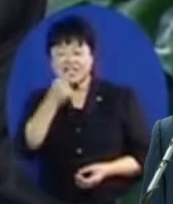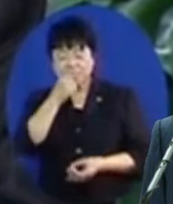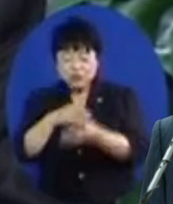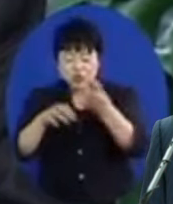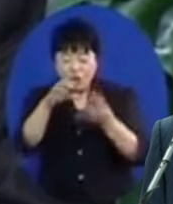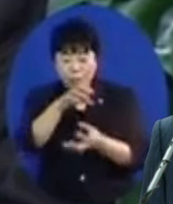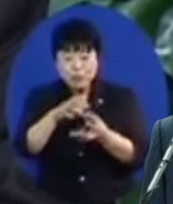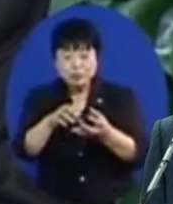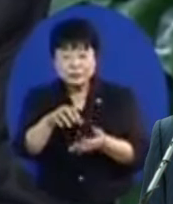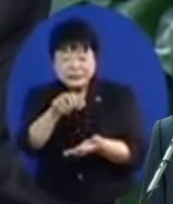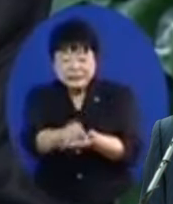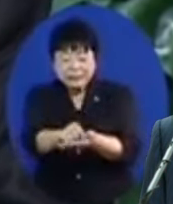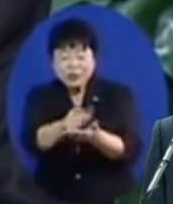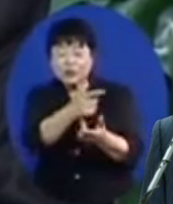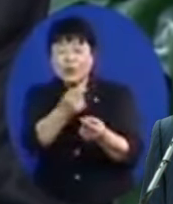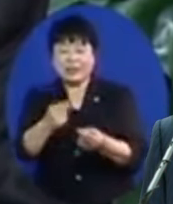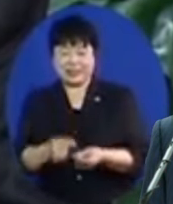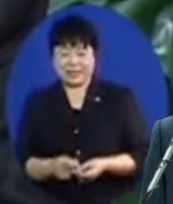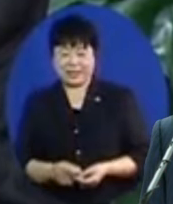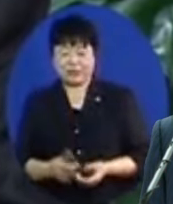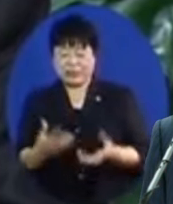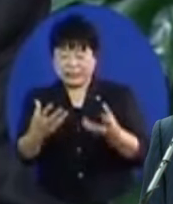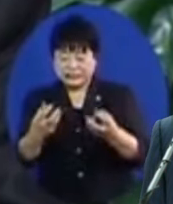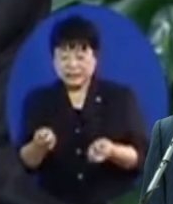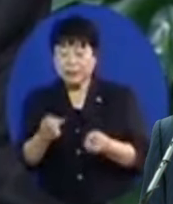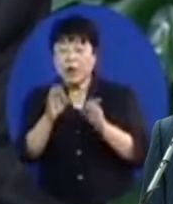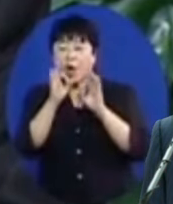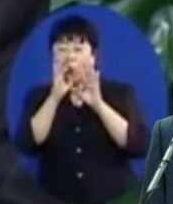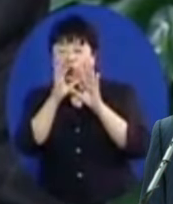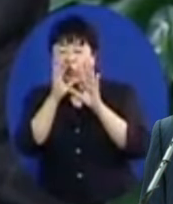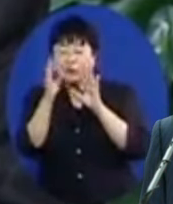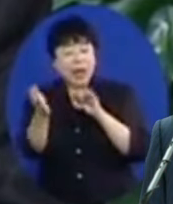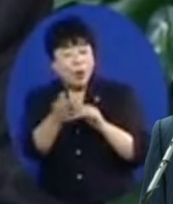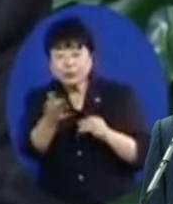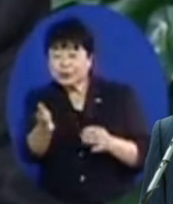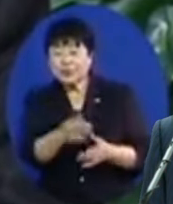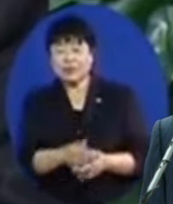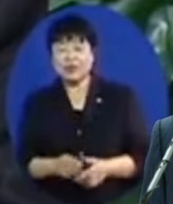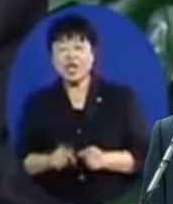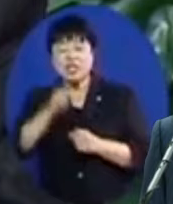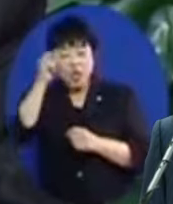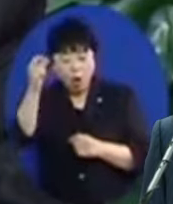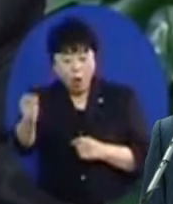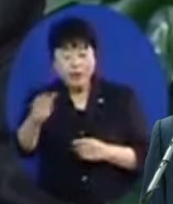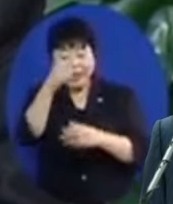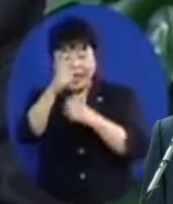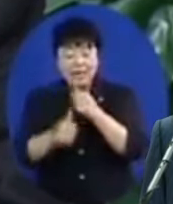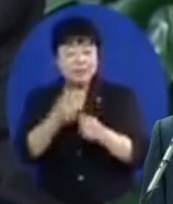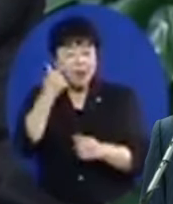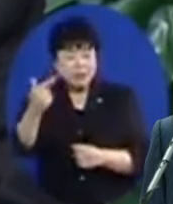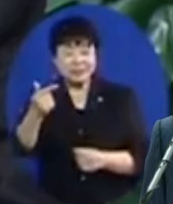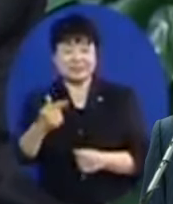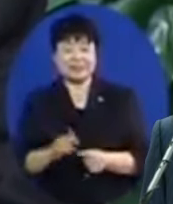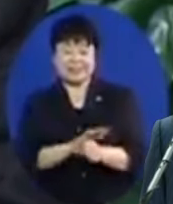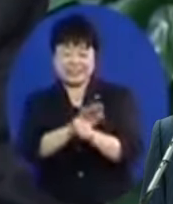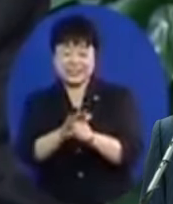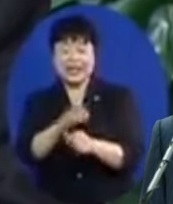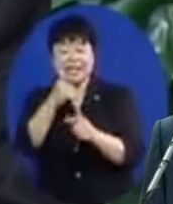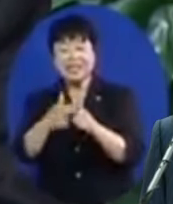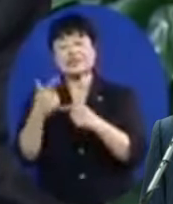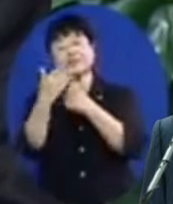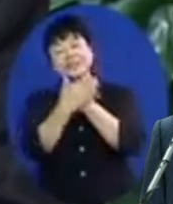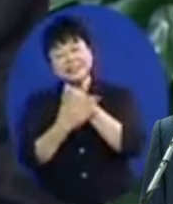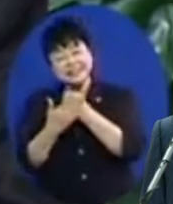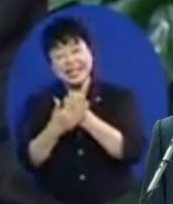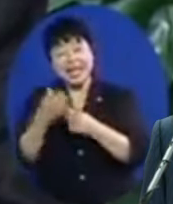쥐는 것입니다. 쥐었다고 하면 꺼져버리고 마는 것입니다. 오직 영원한 것은 하나님 아버지의 사랑과 예수님의